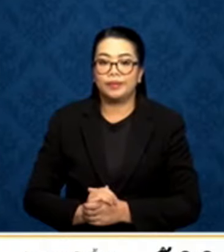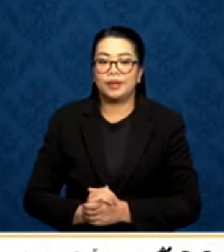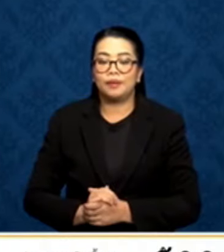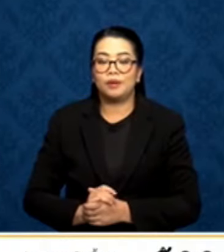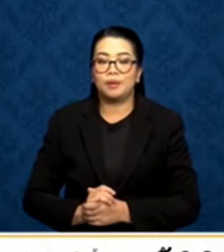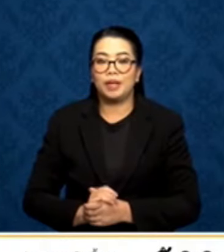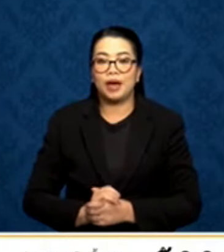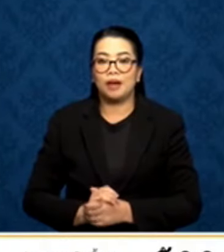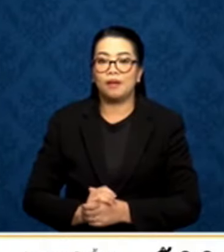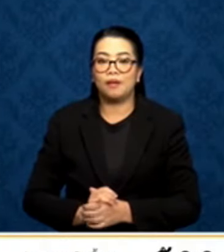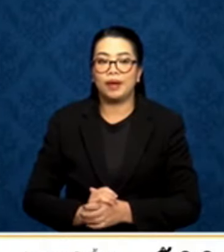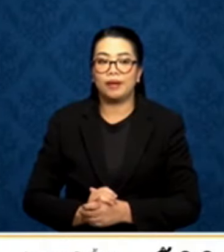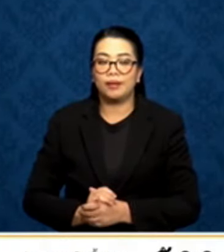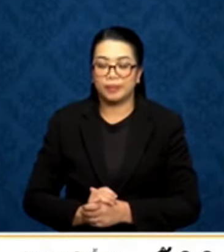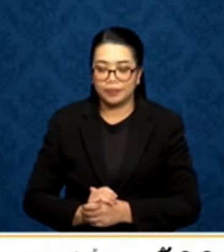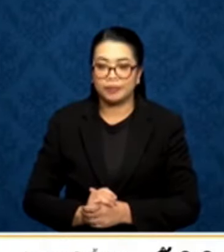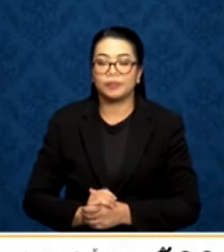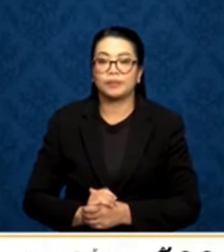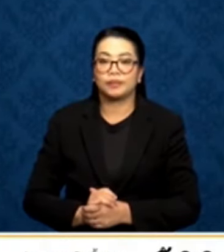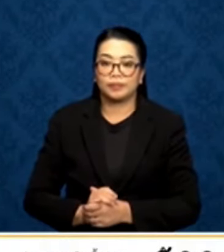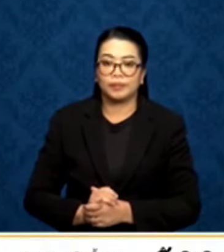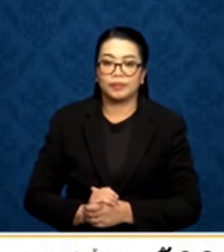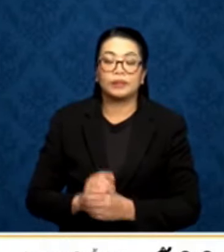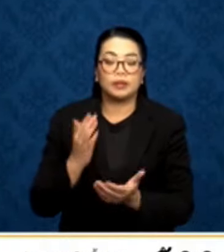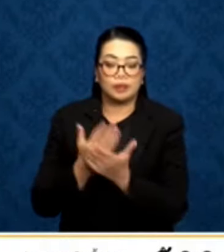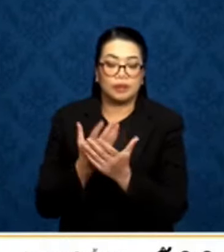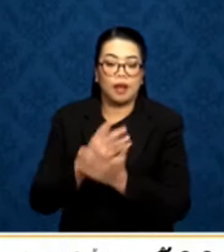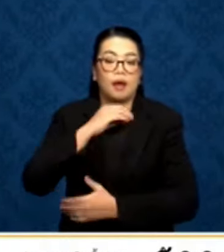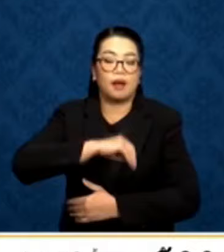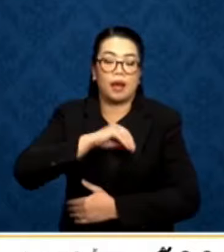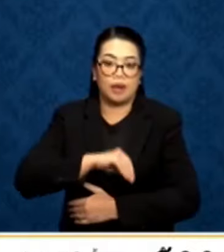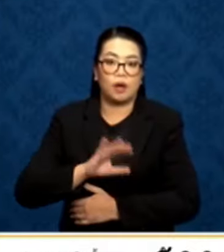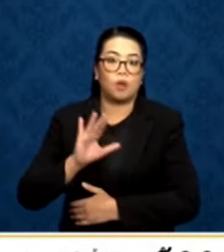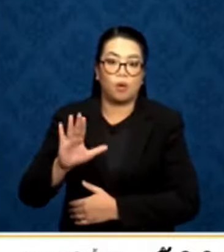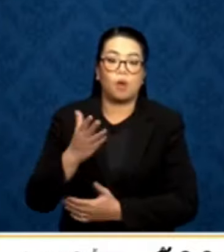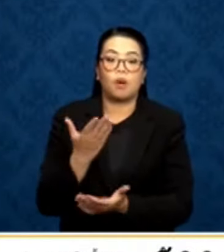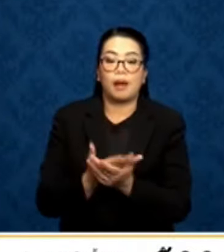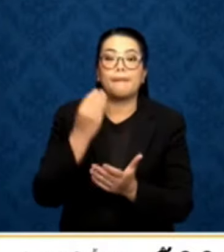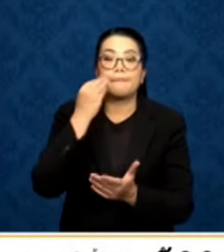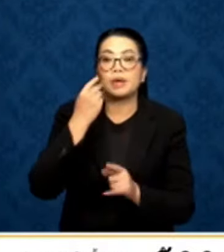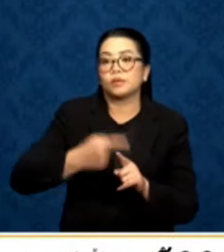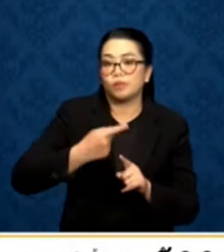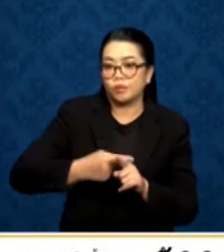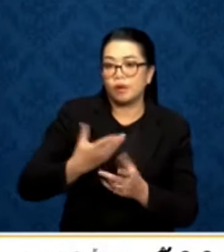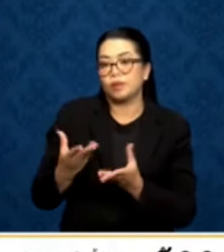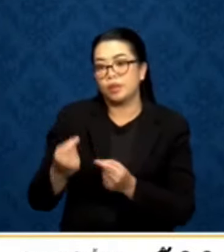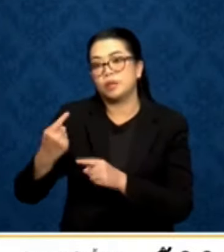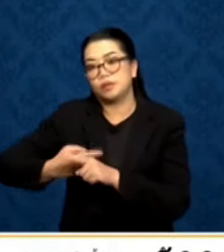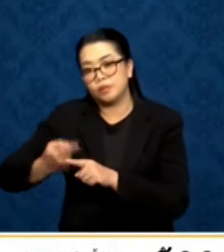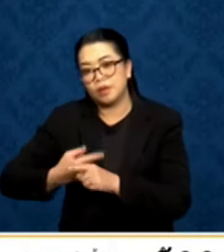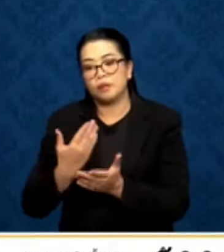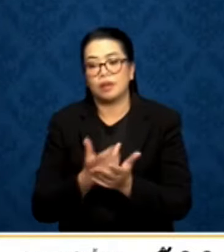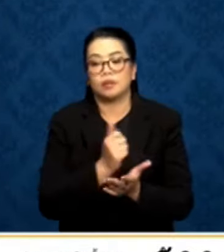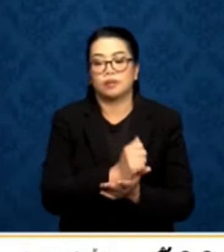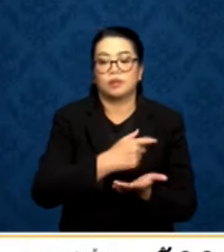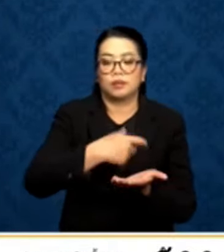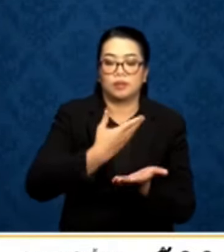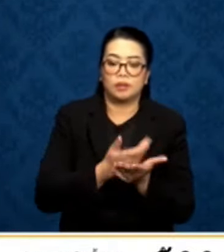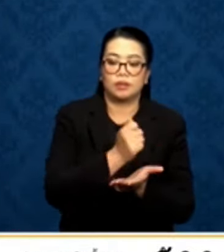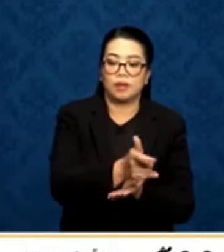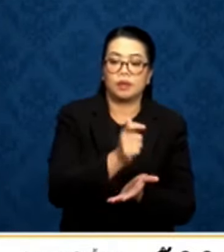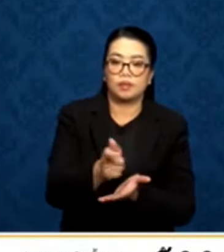บาทนอกจากนั้นเองนะครับในส่วนของเงินรายได้ของการเคหะนั้นนั้นจะต้องแบ่งออกเป็นเอ่อรายจ่ายเพื่อดำเนินงานนะครับ